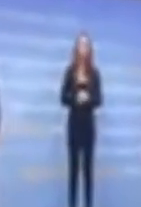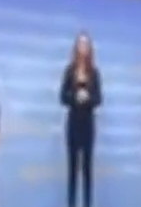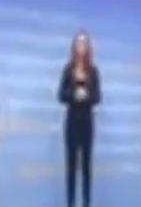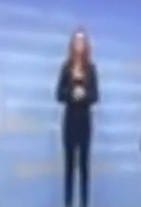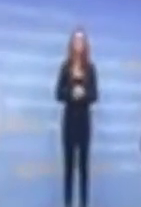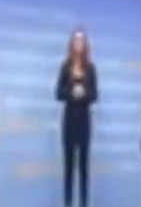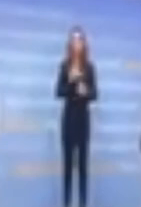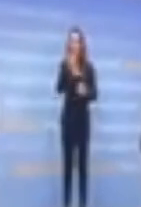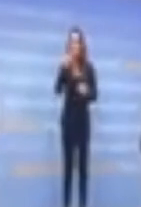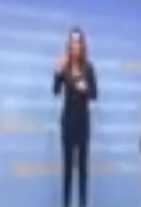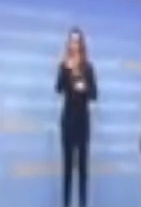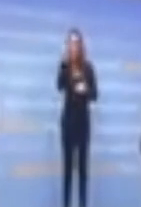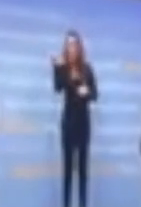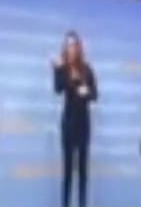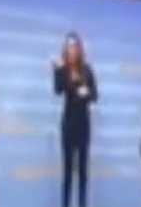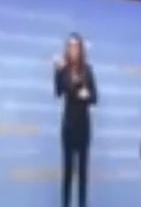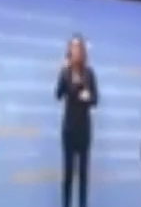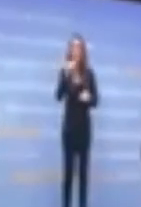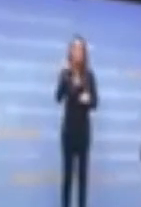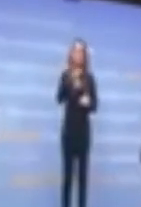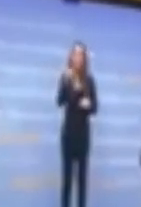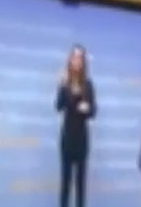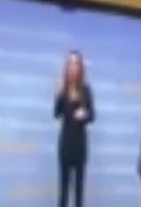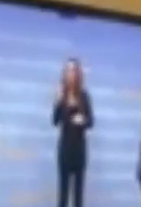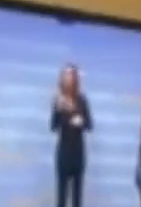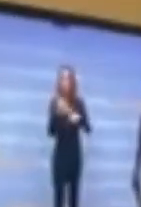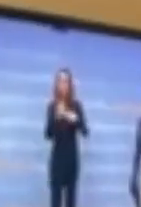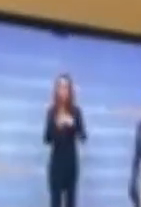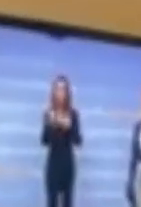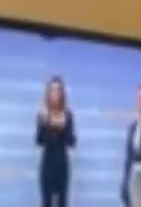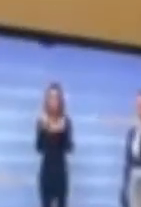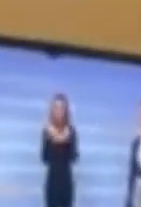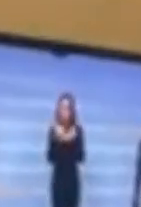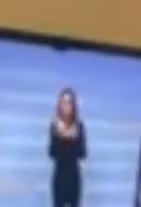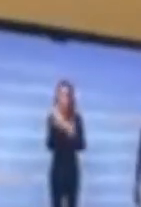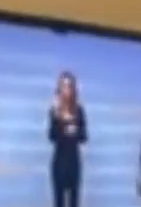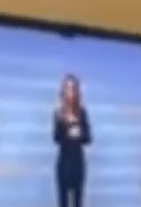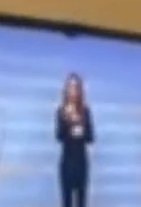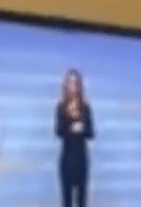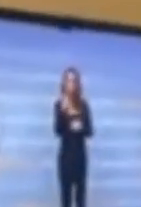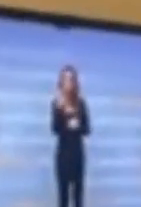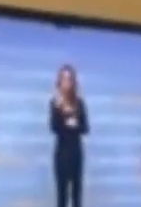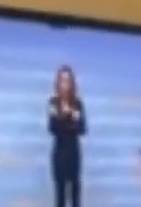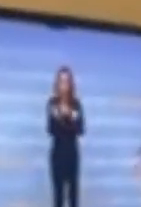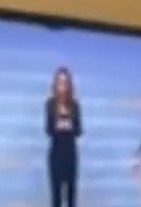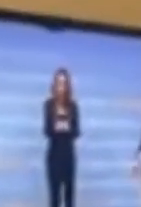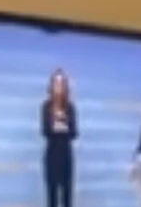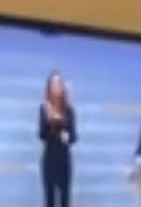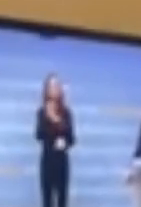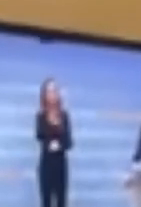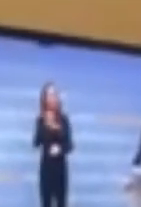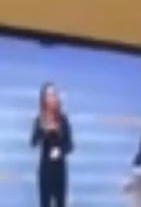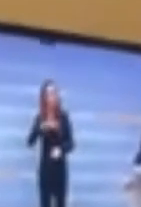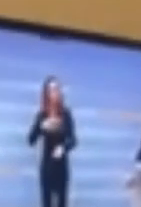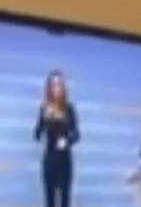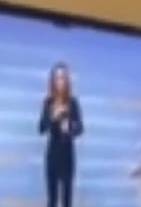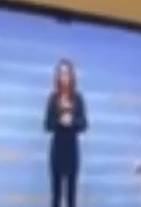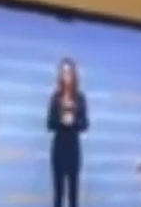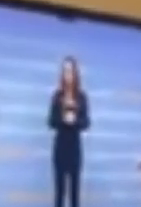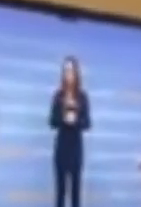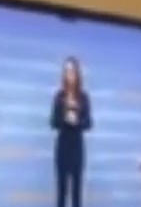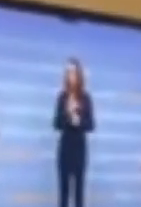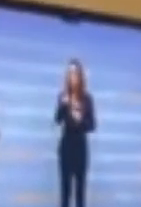dat stopt om 7:15, net zoals de detailhandel ook om 7:15 dicht moet. Maar bezorgd blijft dus nog. Ja. Over werken dan